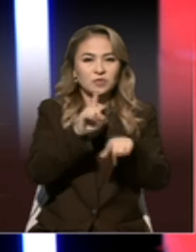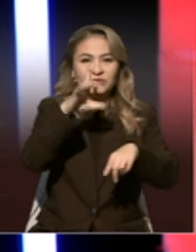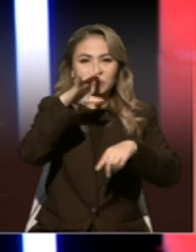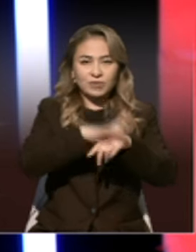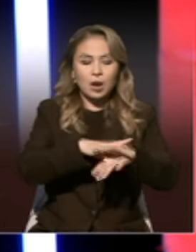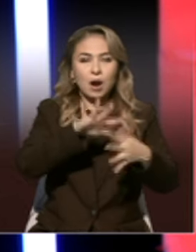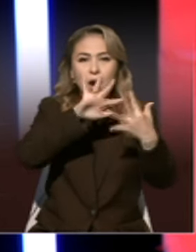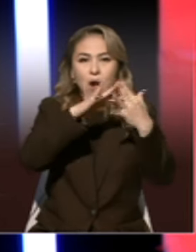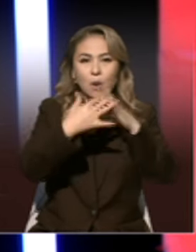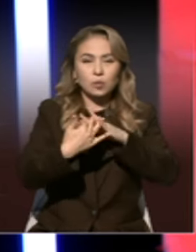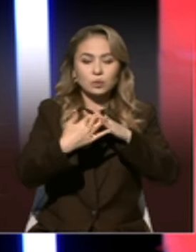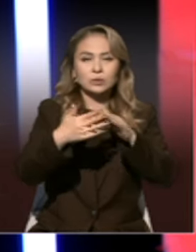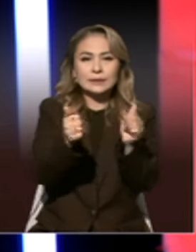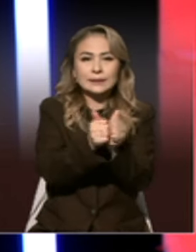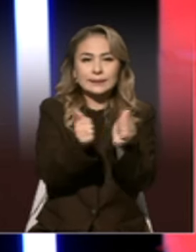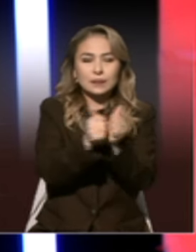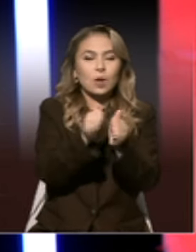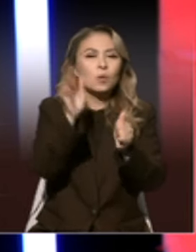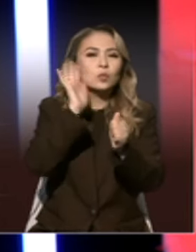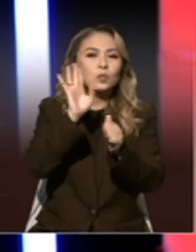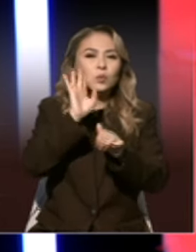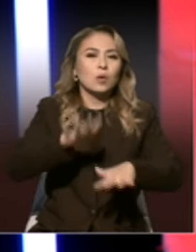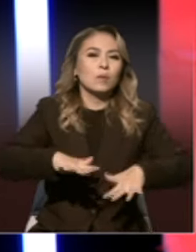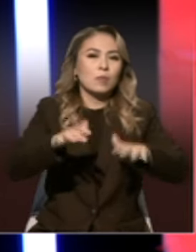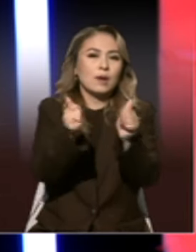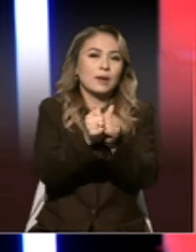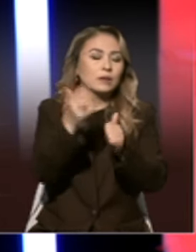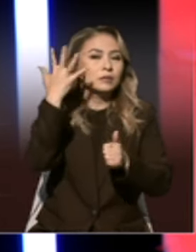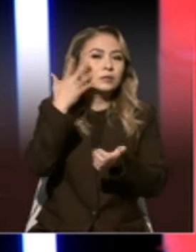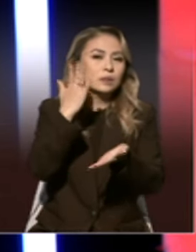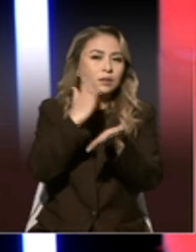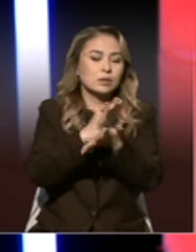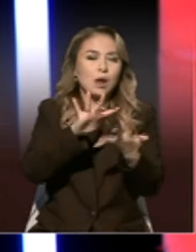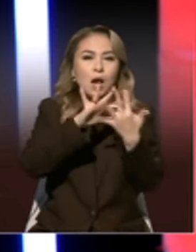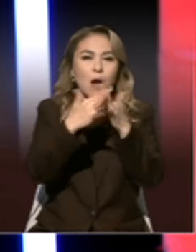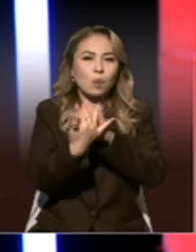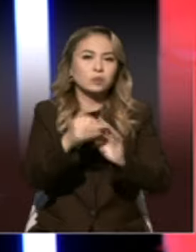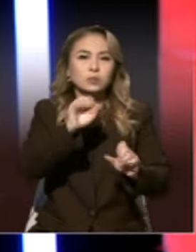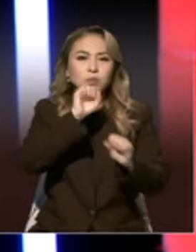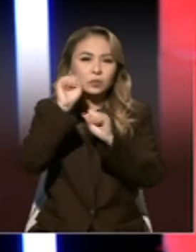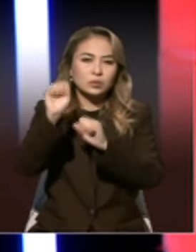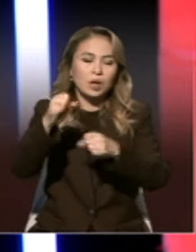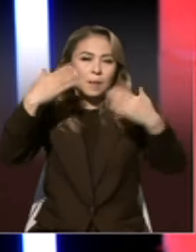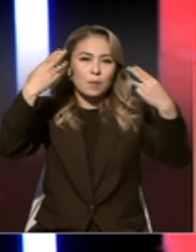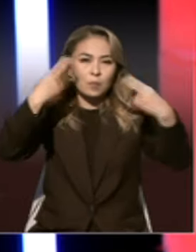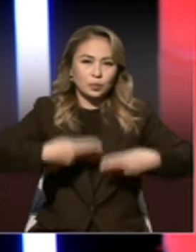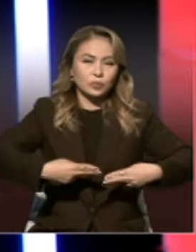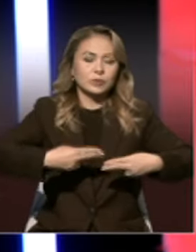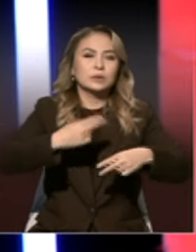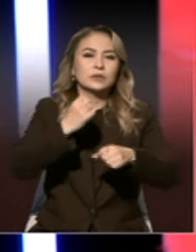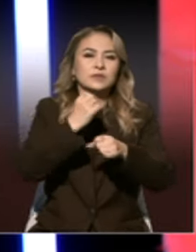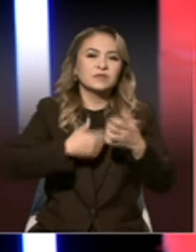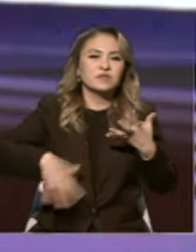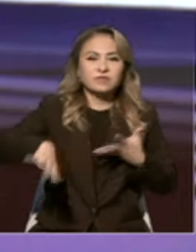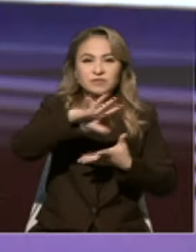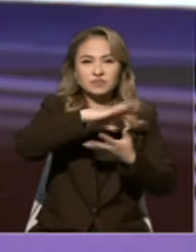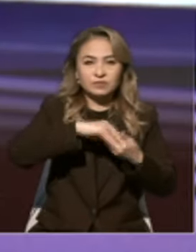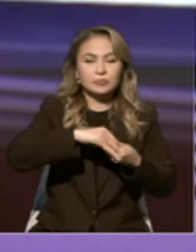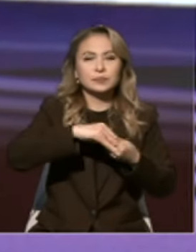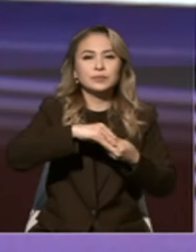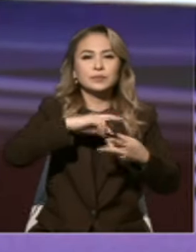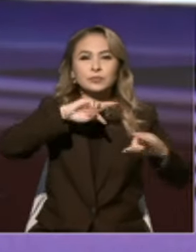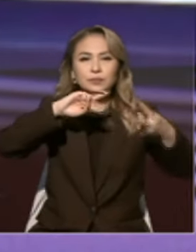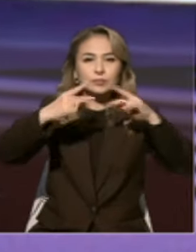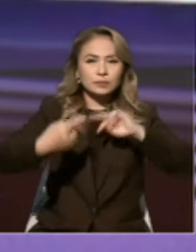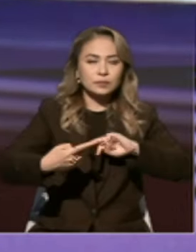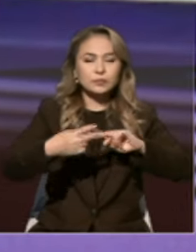Ауылдың іргелерінде осындай су тасқыны болған кезеңде ауылды қорғап қалатын кәдімгі бөгеттердің барлығы төмпешікке айналып,